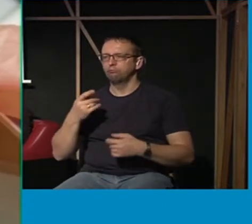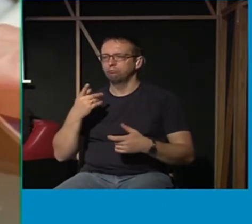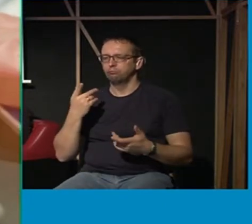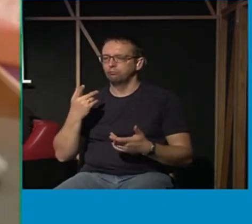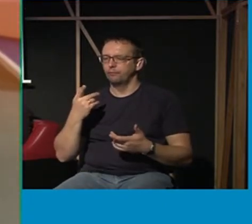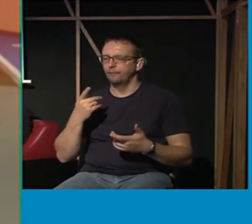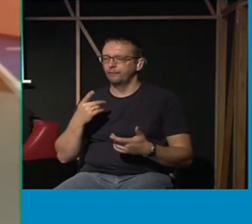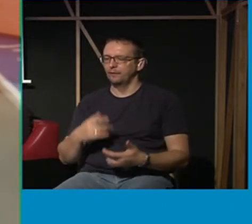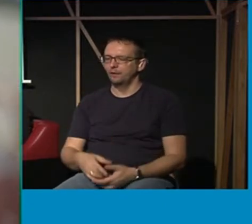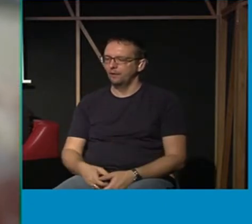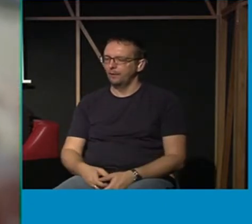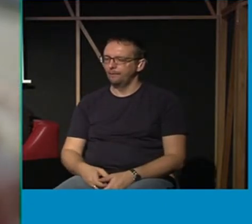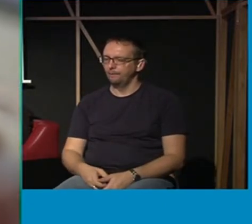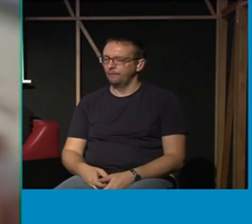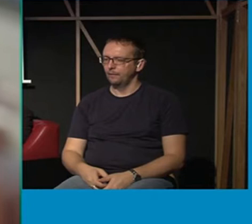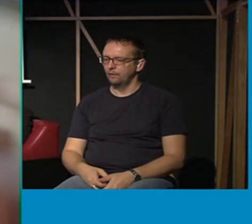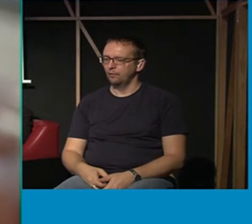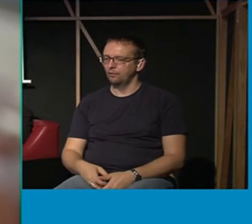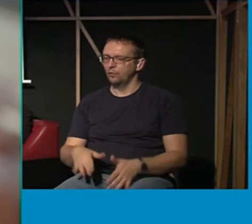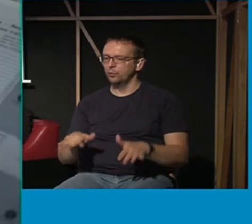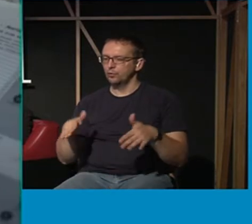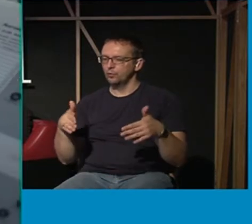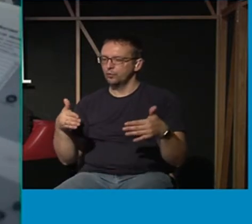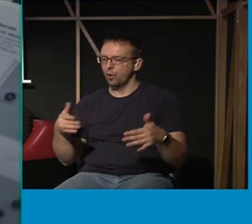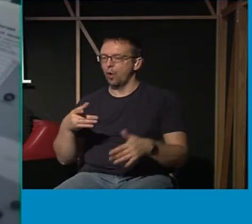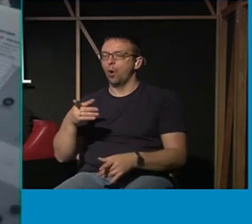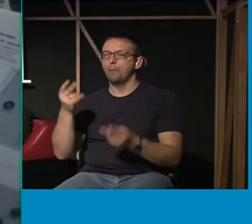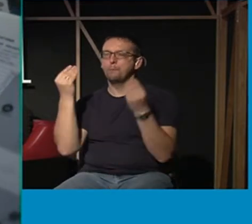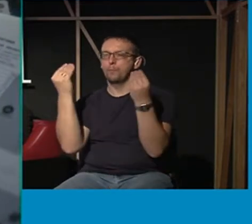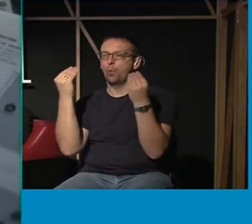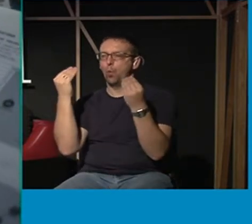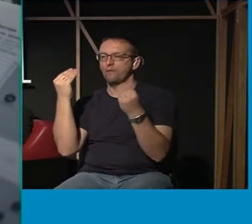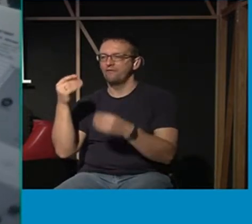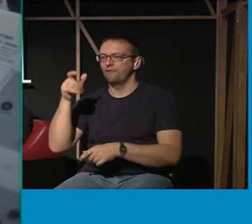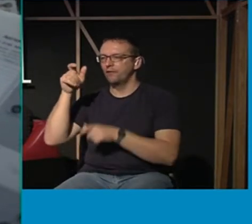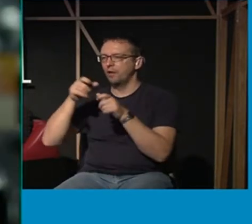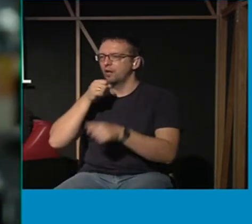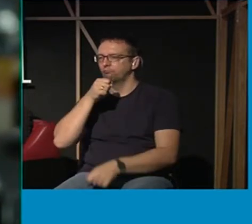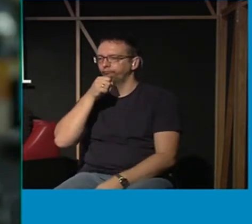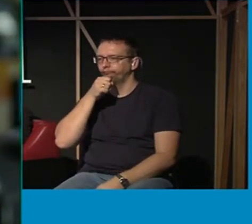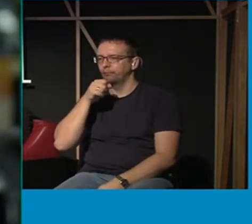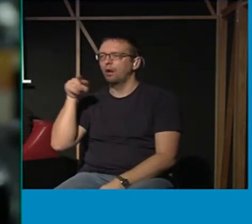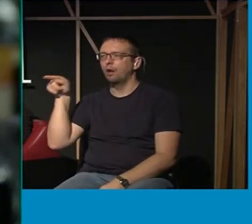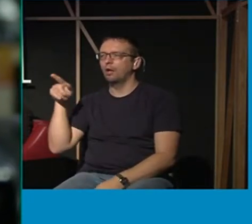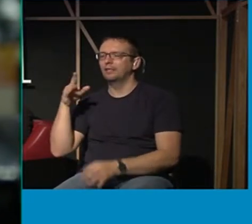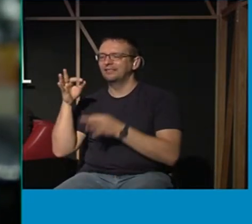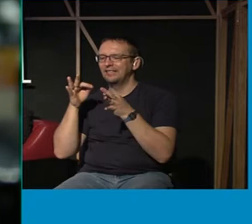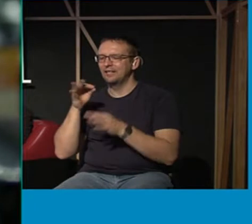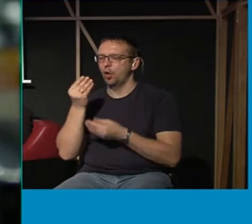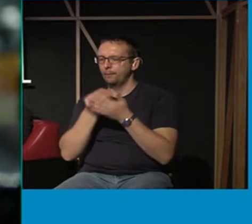беру специальный приемник с наушником, и в этот приемник человек, который является профессиональным футбольным